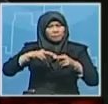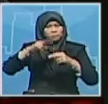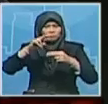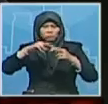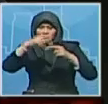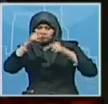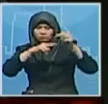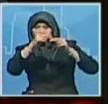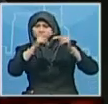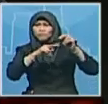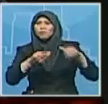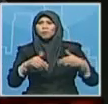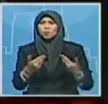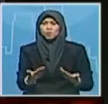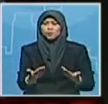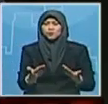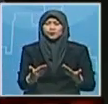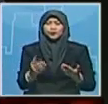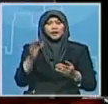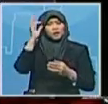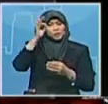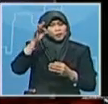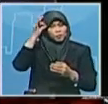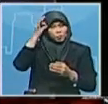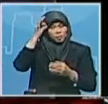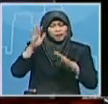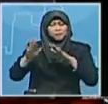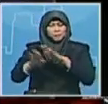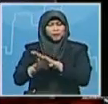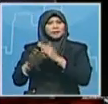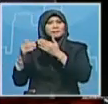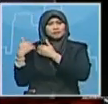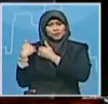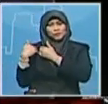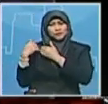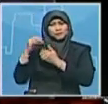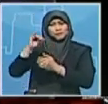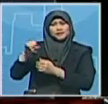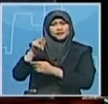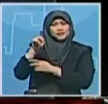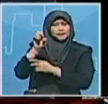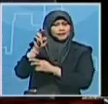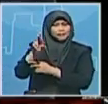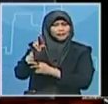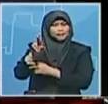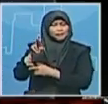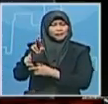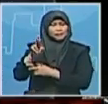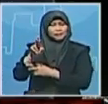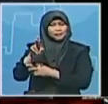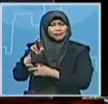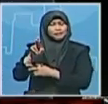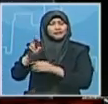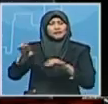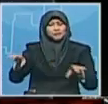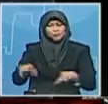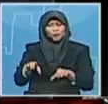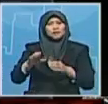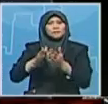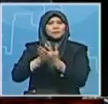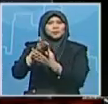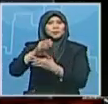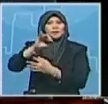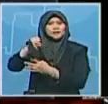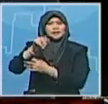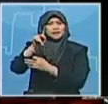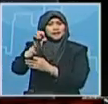oleh masing-masing? Federal. Dalam persekutuan di bawah bidang kuasa kami, Kementerian Kerja Raya yang dilaksanakan melalui JKR